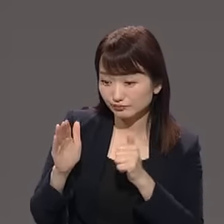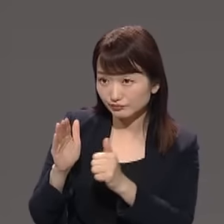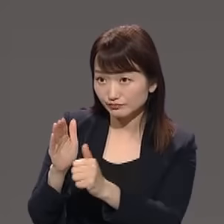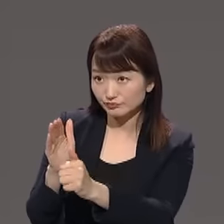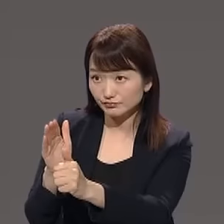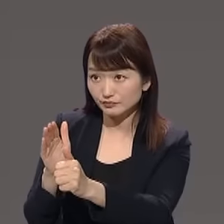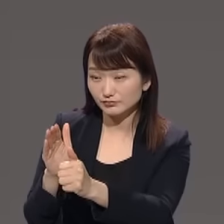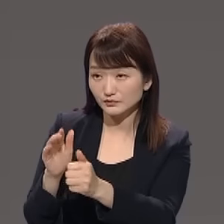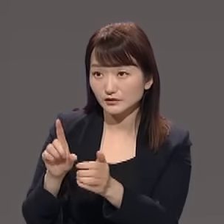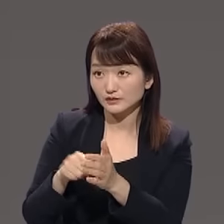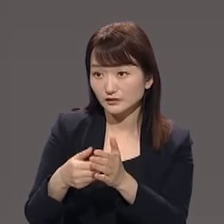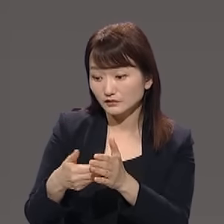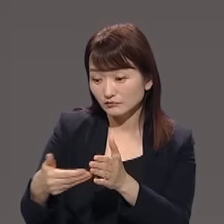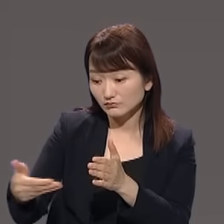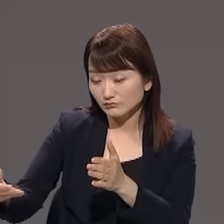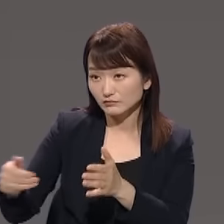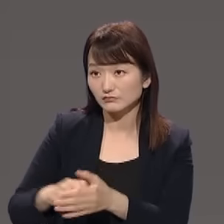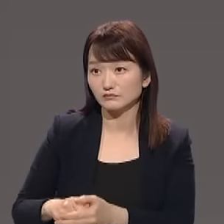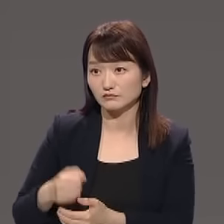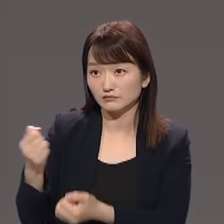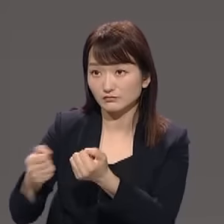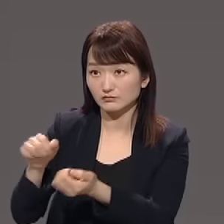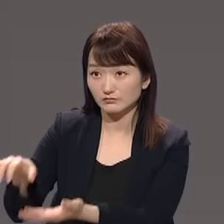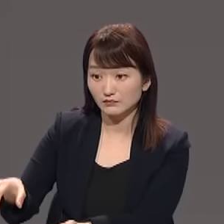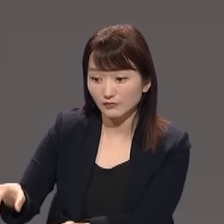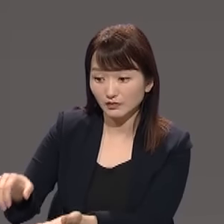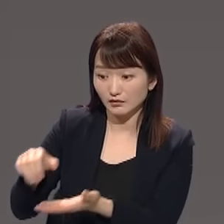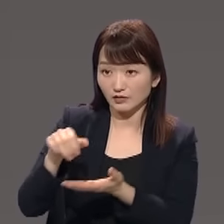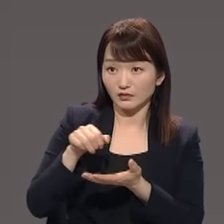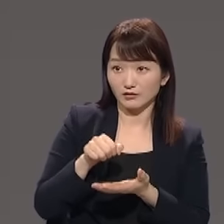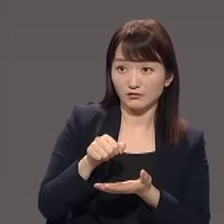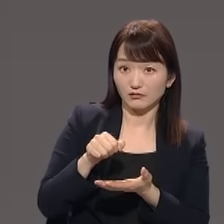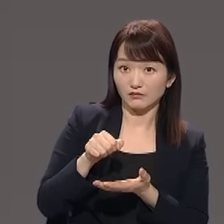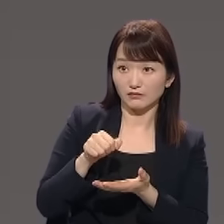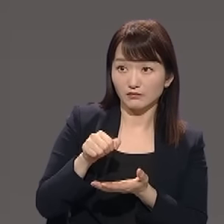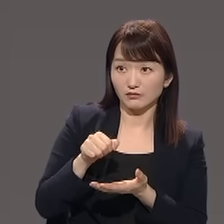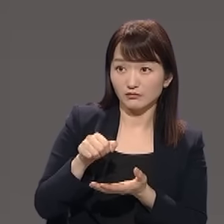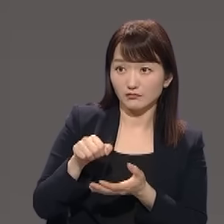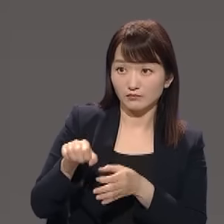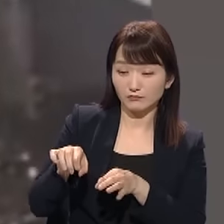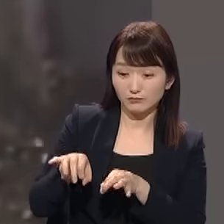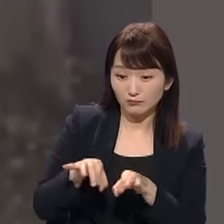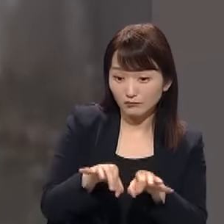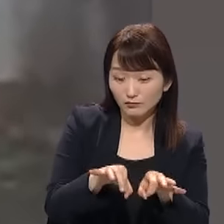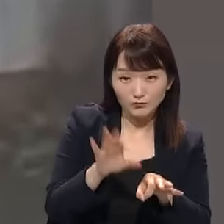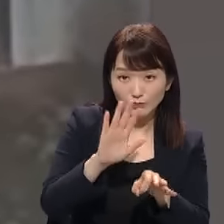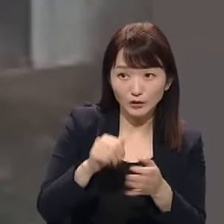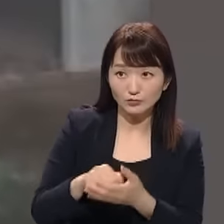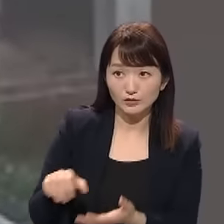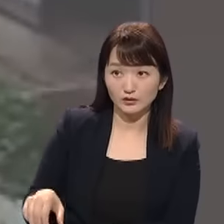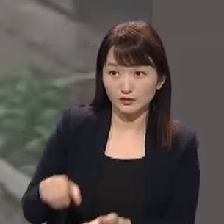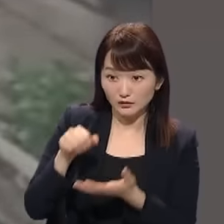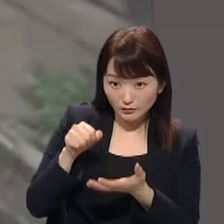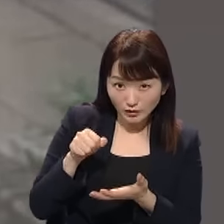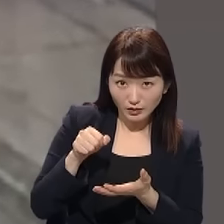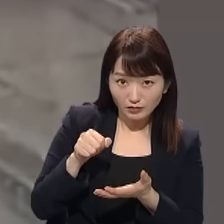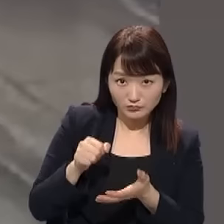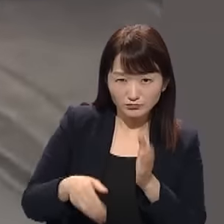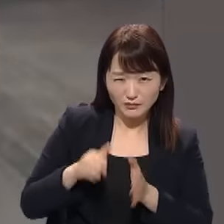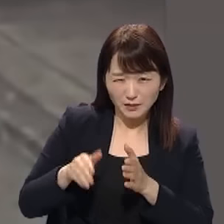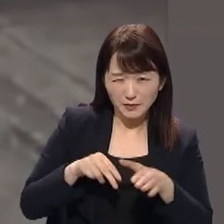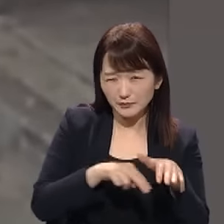지나서 웬 자전거 앞바퀴가 저렇게 빼꼼. 아까 그 남성 자전거를 탄 것도 아니야. 들고서 비를 맞으며 후다닥